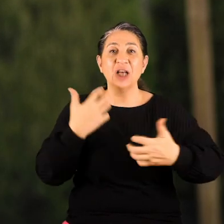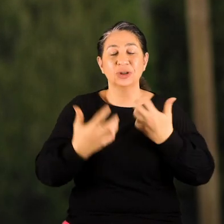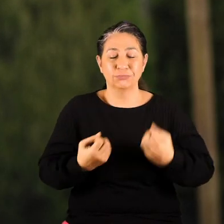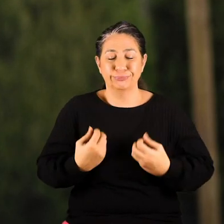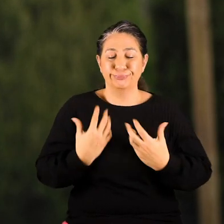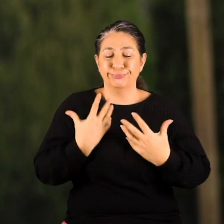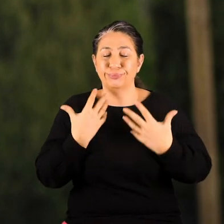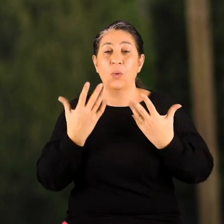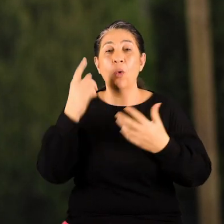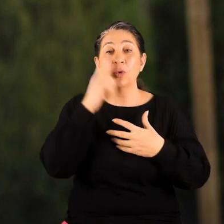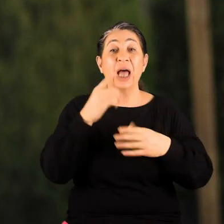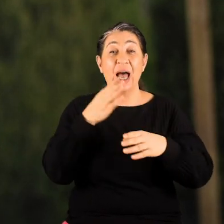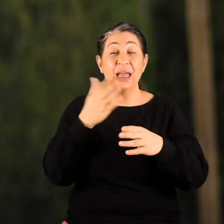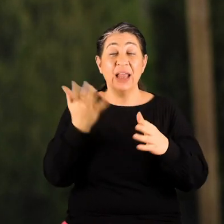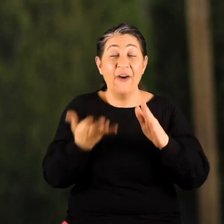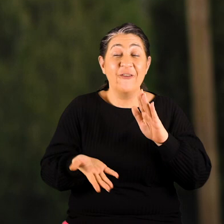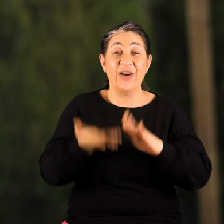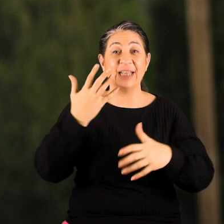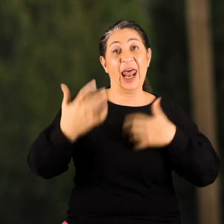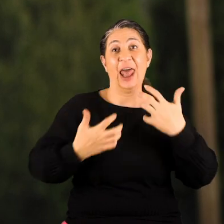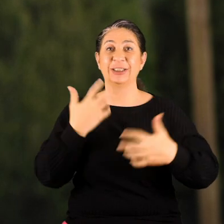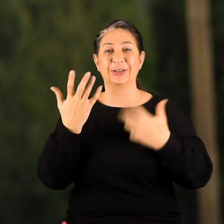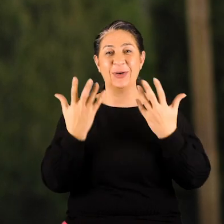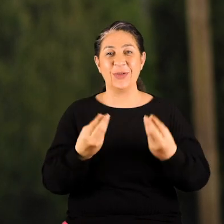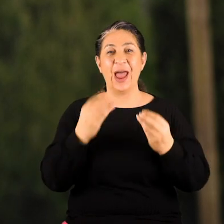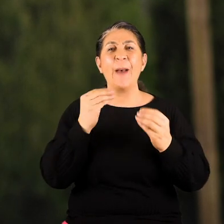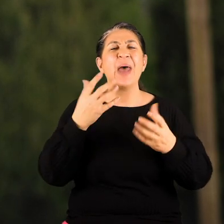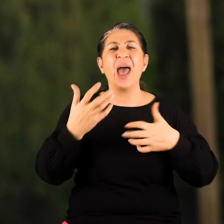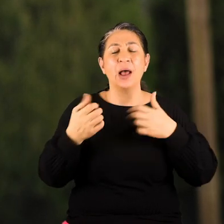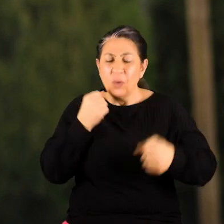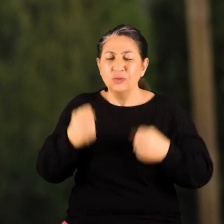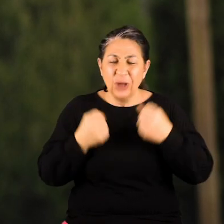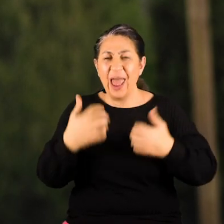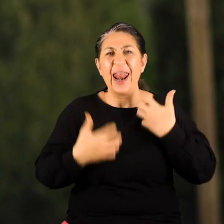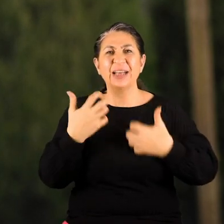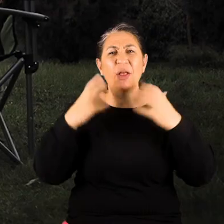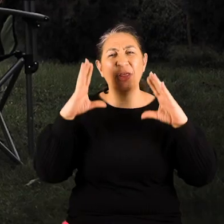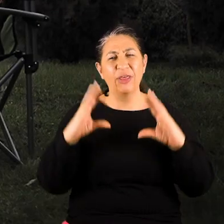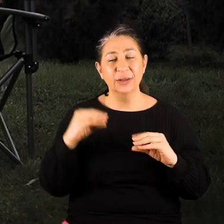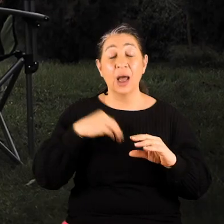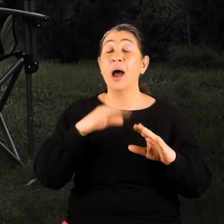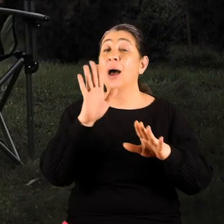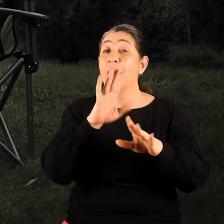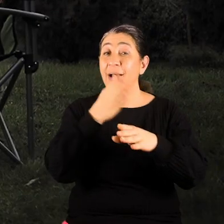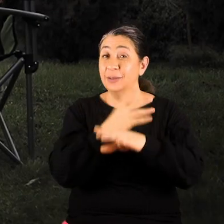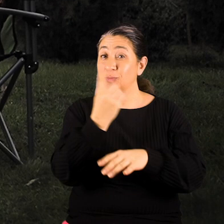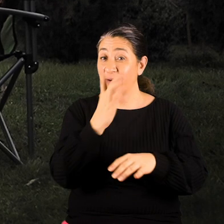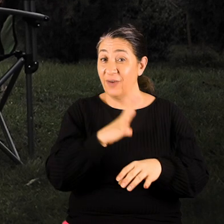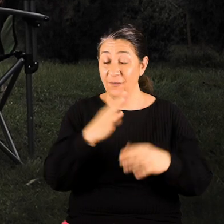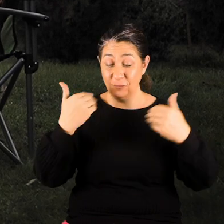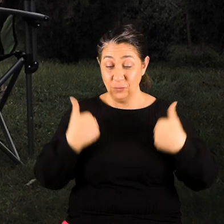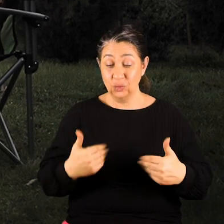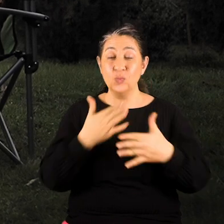vücudun. Yani hı-hı. o yüzden aslında daha fazla enerjin oluyor. Hep aynen, tüketilir aynen. zannediliyor ama aslında üretiyorsun. Ve aslında şöyle de bir durum var.